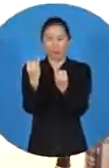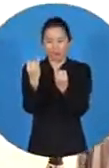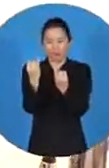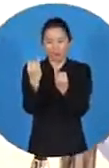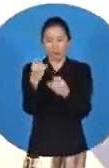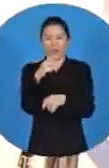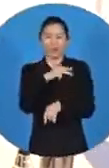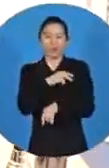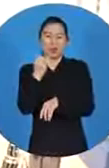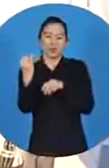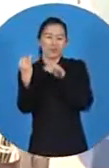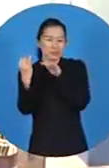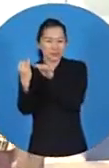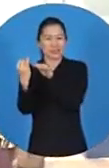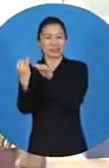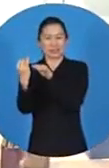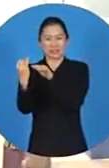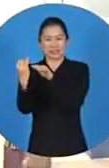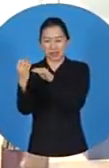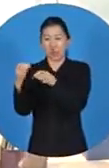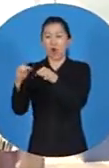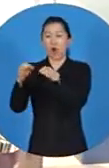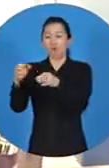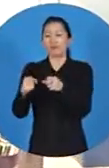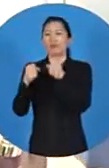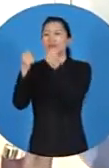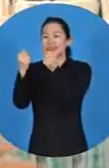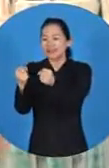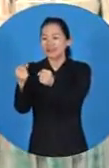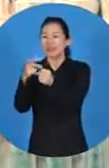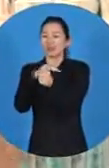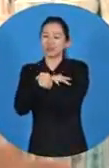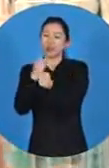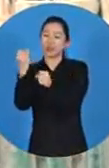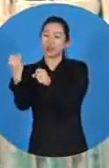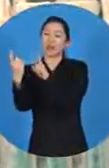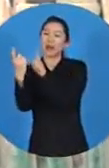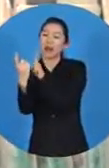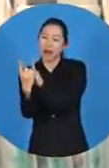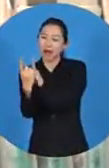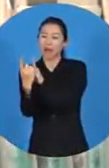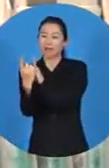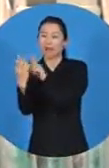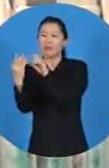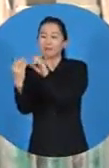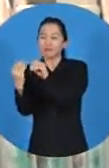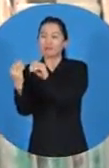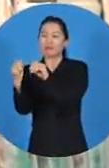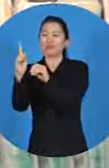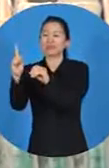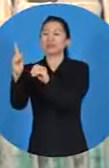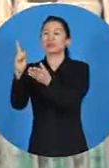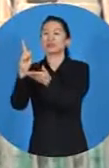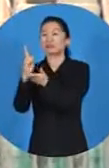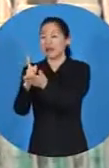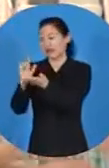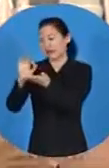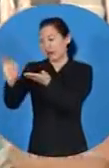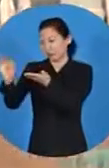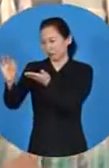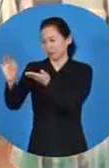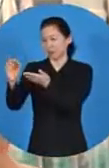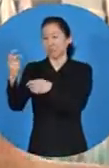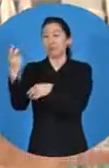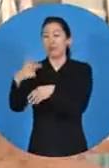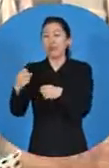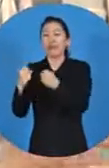客さん、好きすぎてこんな利用法をしています。 あのまとめて買わないんです、ちまちま買うの。そうするとほら会え